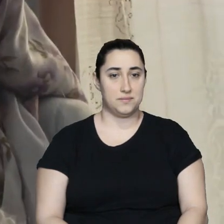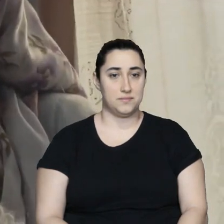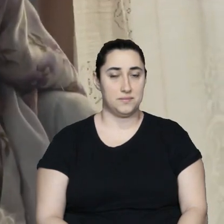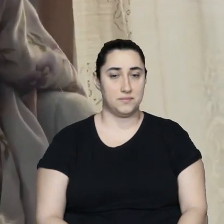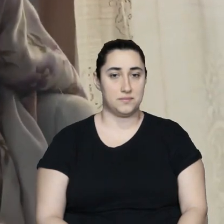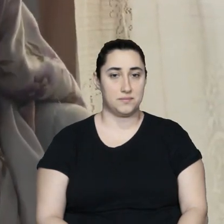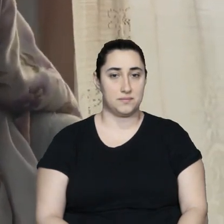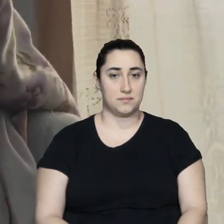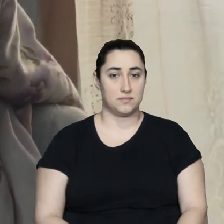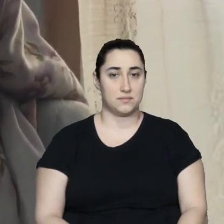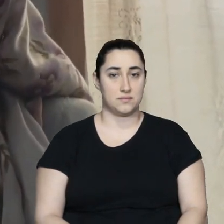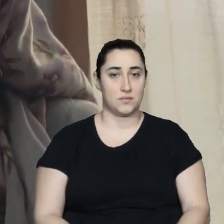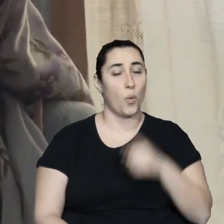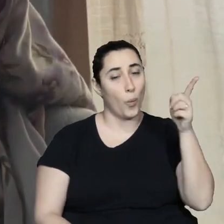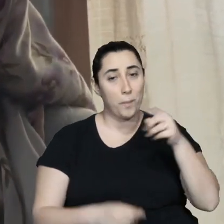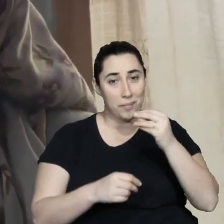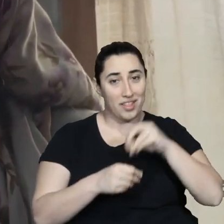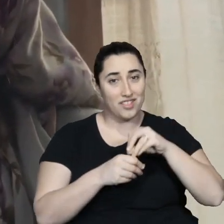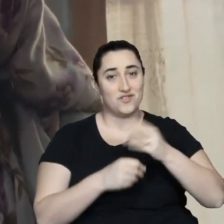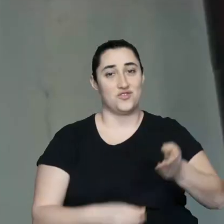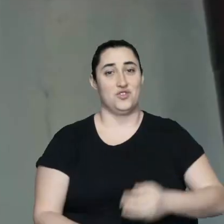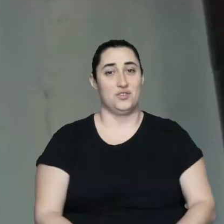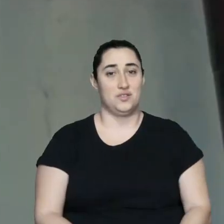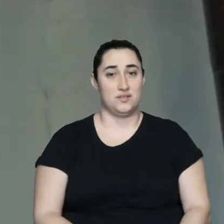Kollarını uzattı. Asiye ağlıyor. Onun için.